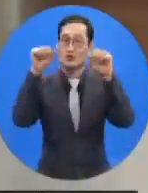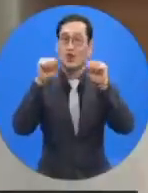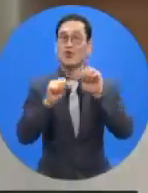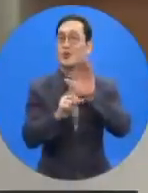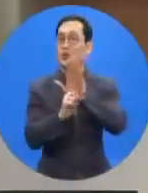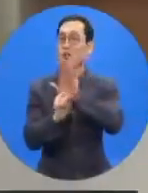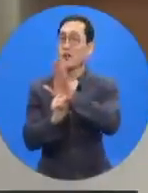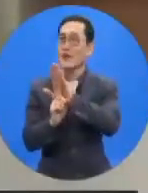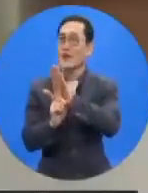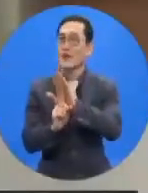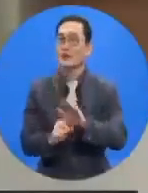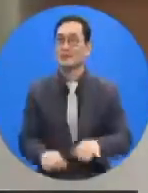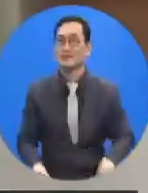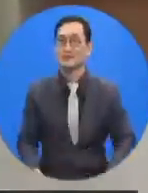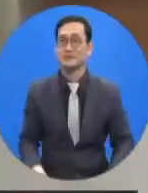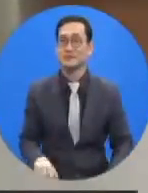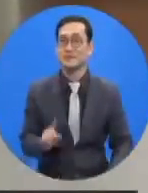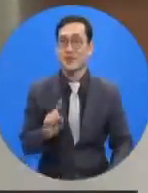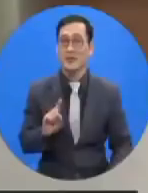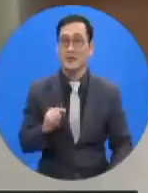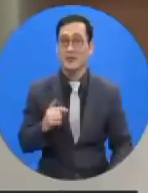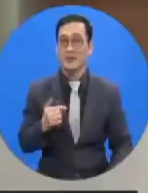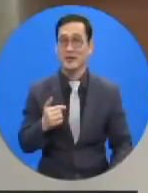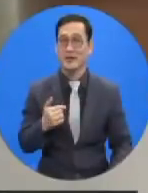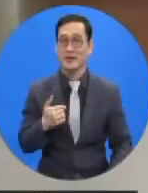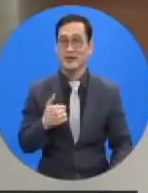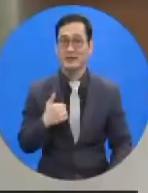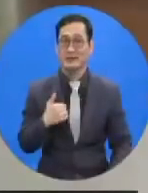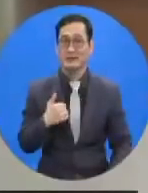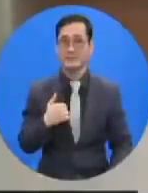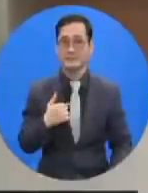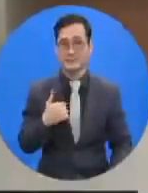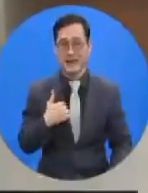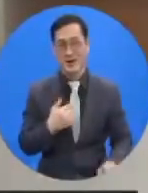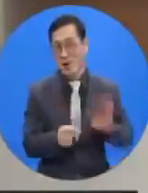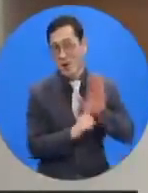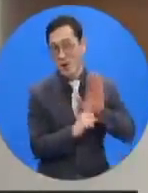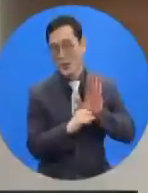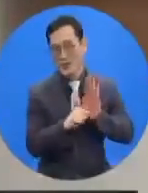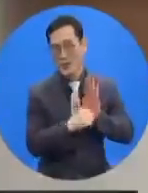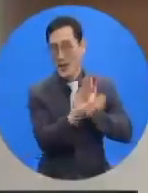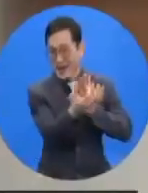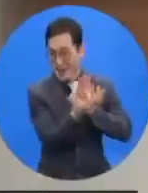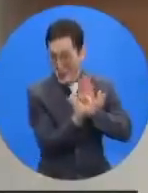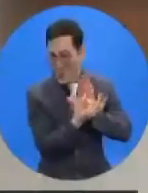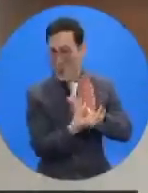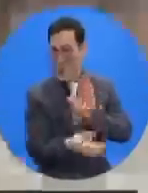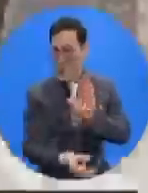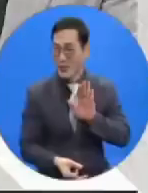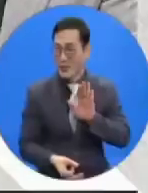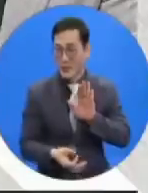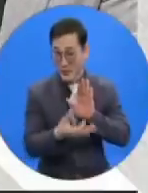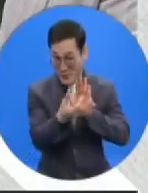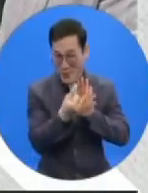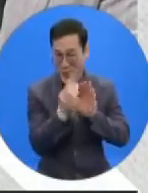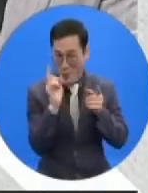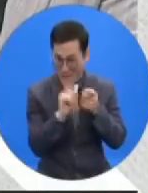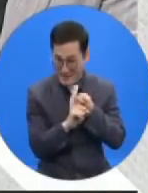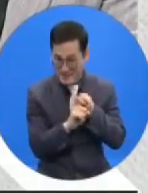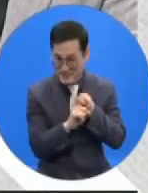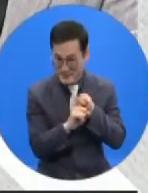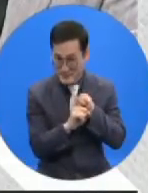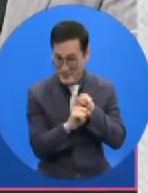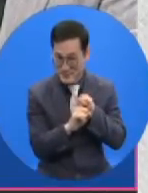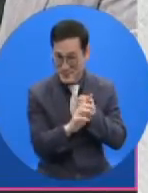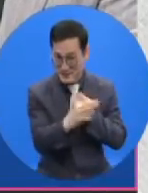하냐면요 많은 사람들이 내가 하는 여러 가지 내용들을 보고 관심을 갖고 그거를 통해서 득표율을 올리겠다는 겁니다.